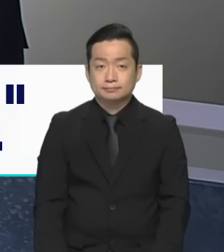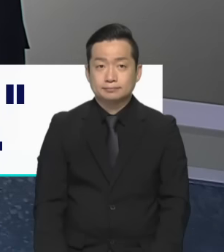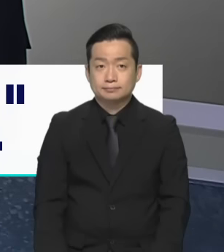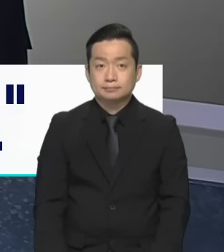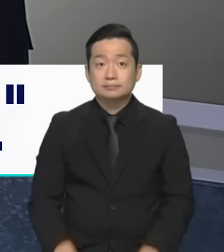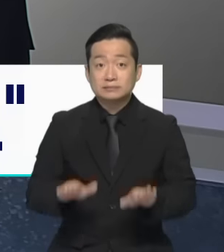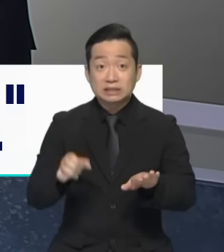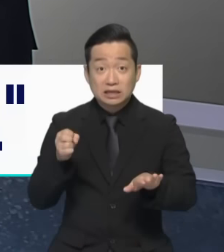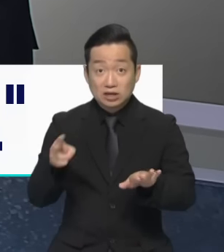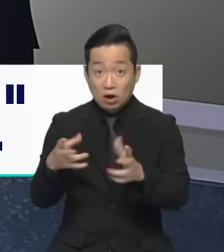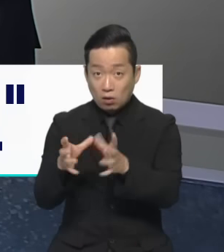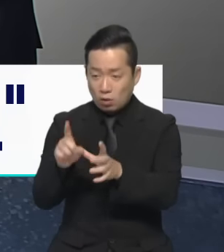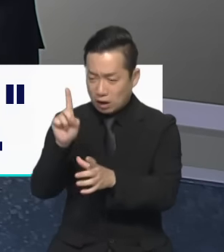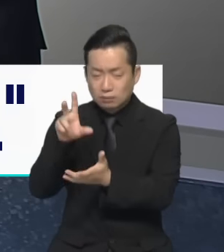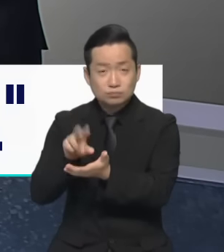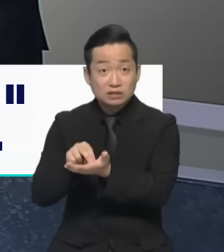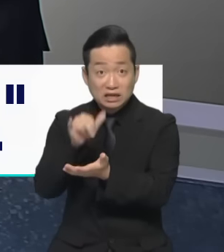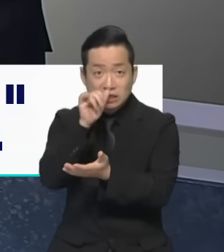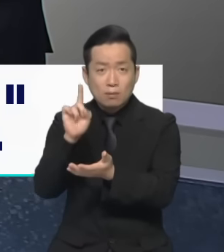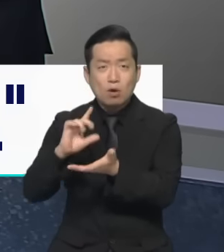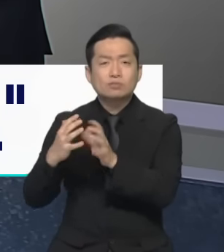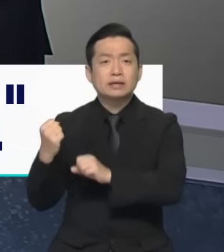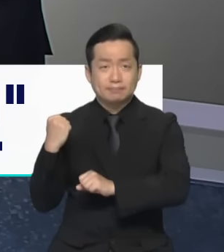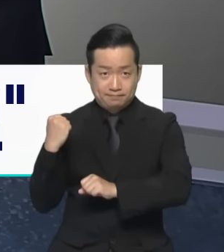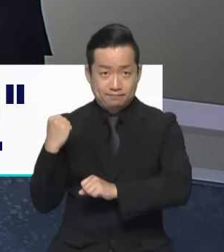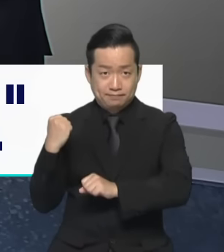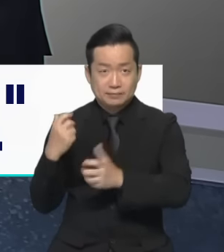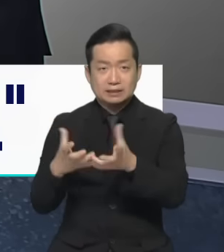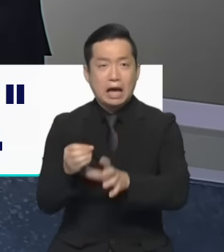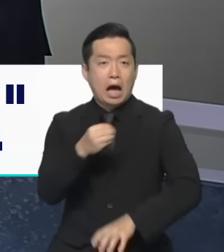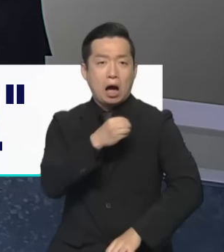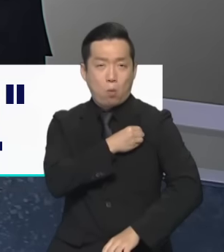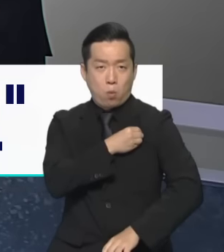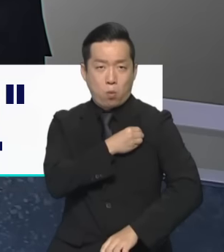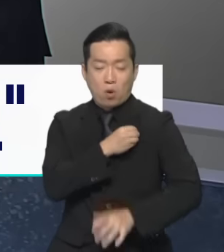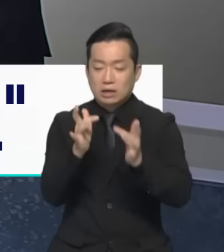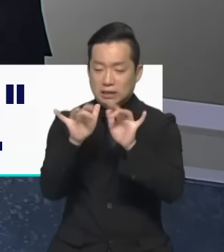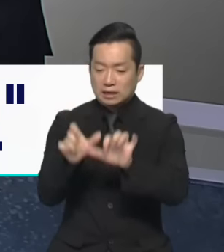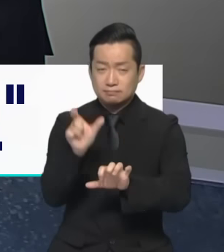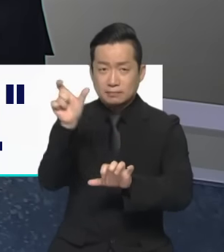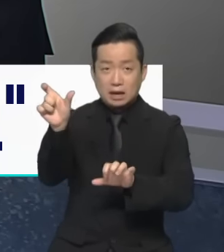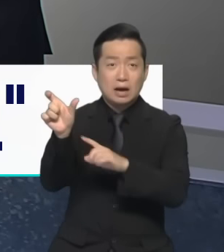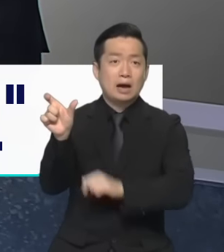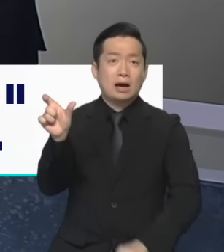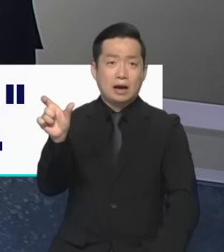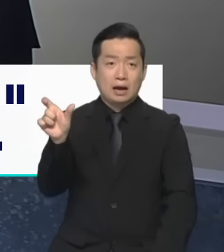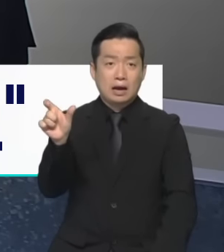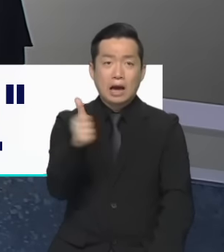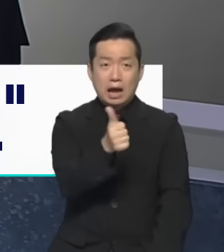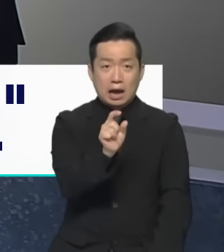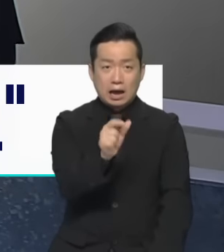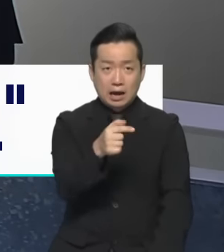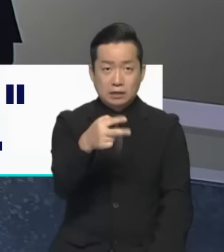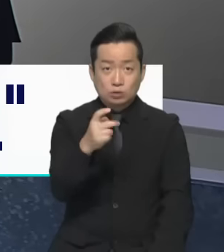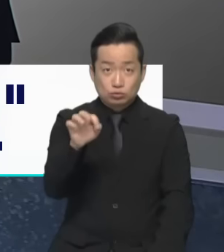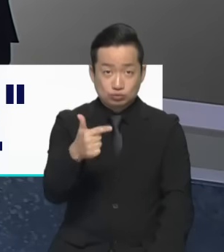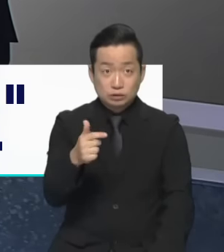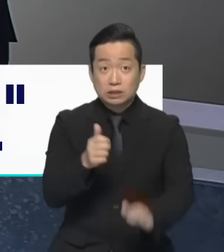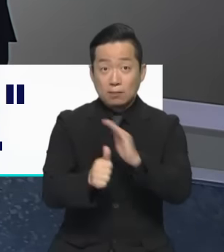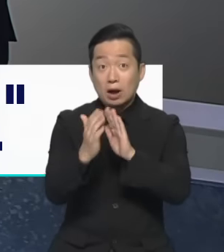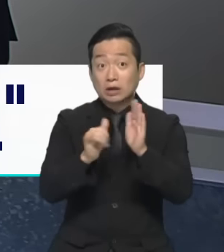지금 여권의 또 하나 문제는 바로 국민의힘 당원 게시판입니다. 게시판에 한동훈 대표